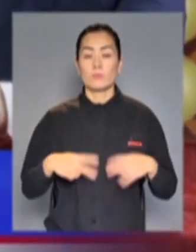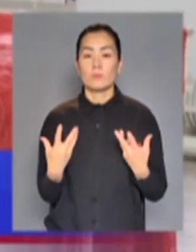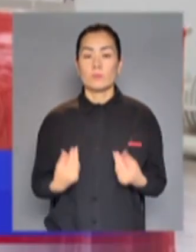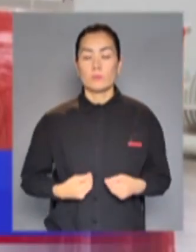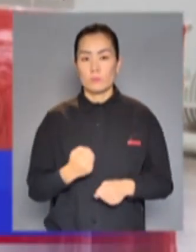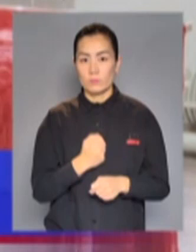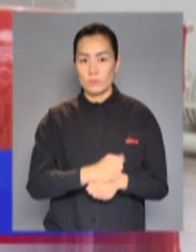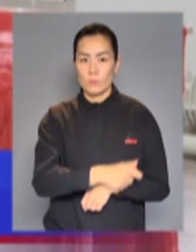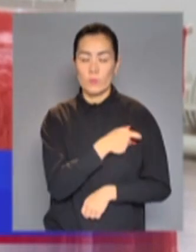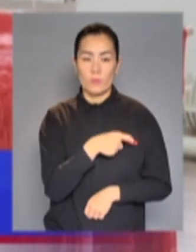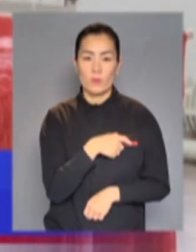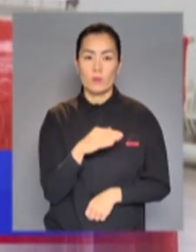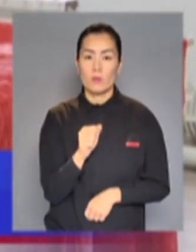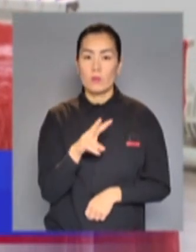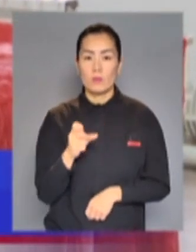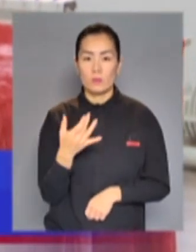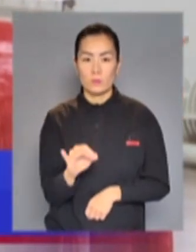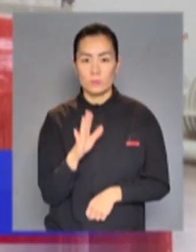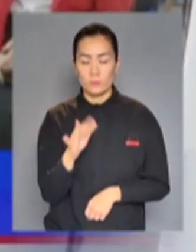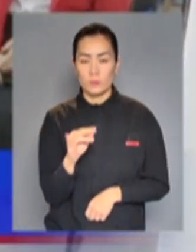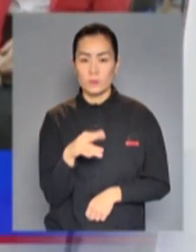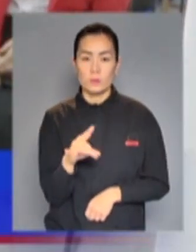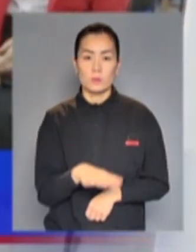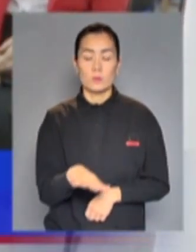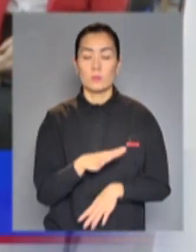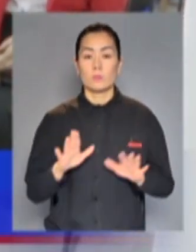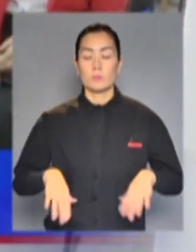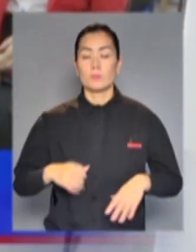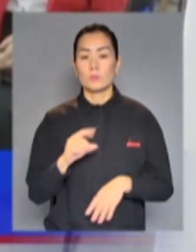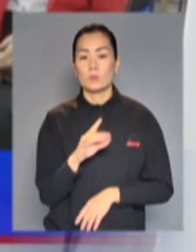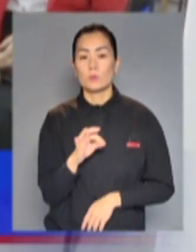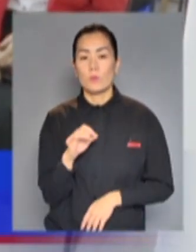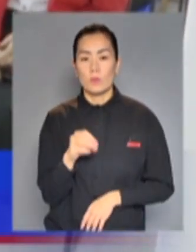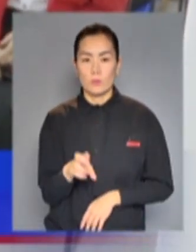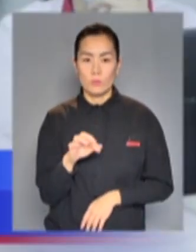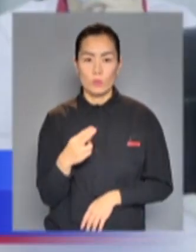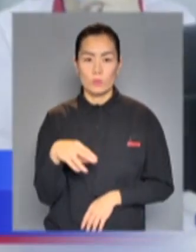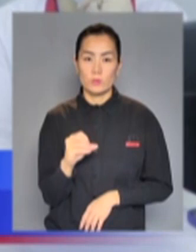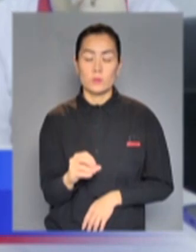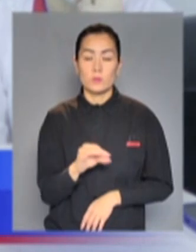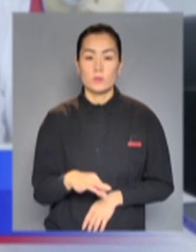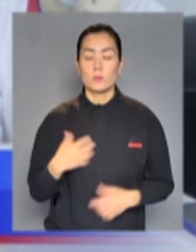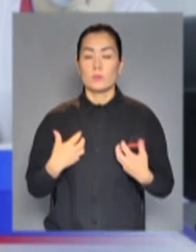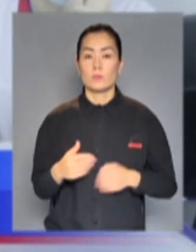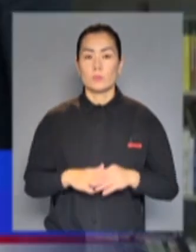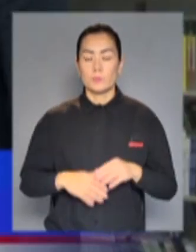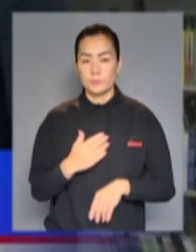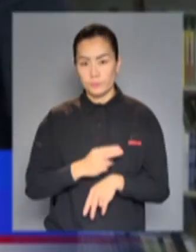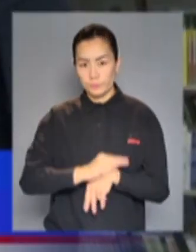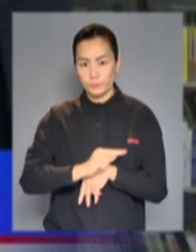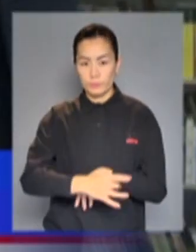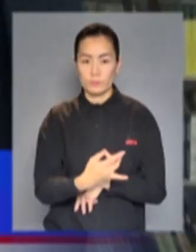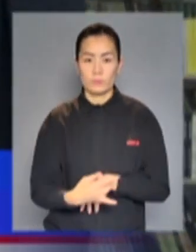комиссия мүшесі депутат Жанай Амантурлин Индер ауданда болып, Жарсуат, Будине және Индербор кентінде денсаулық сақтау, білім